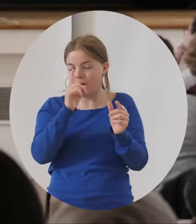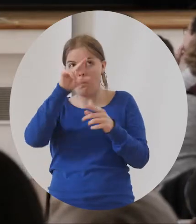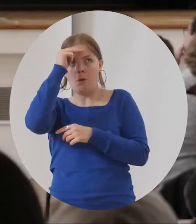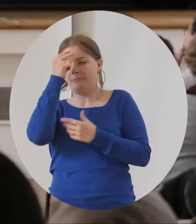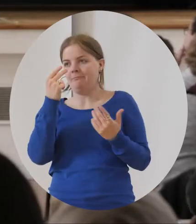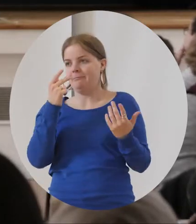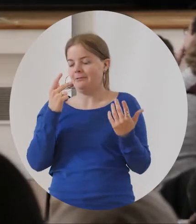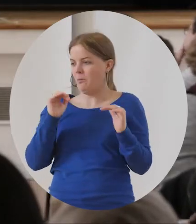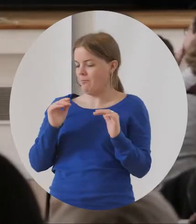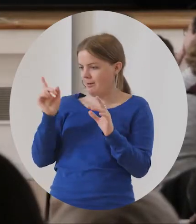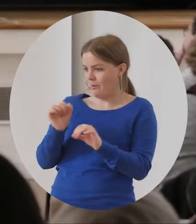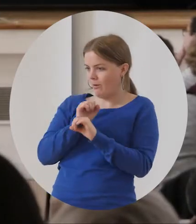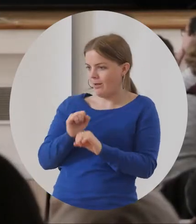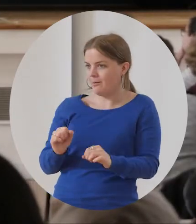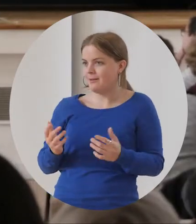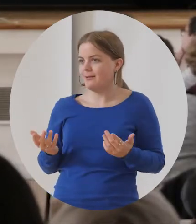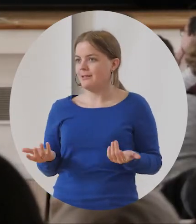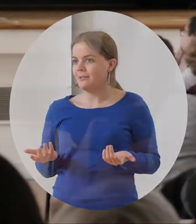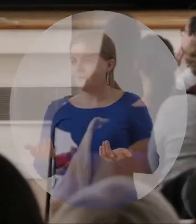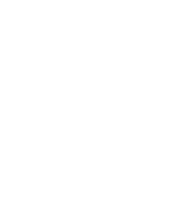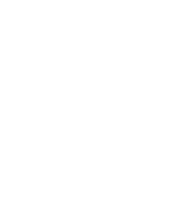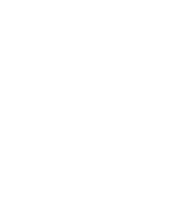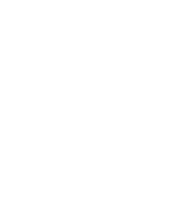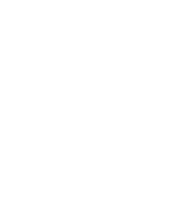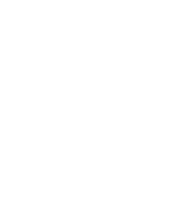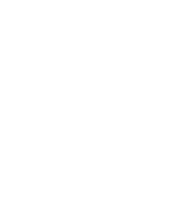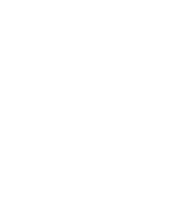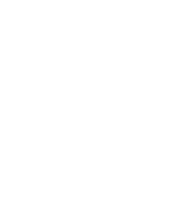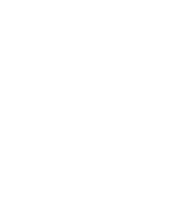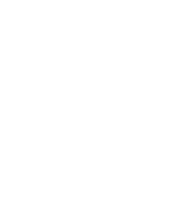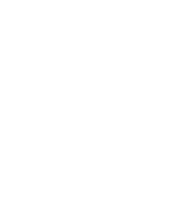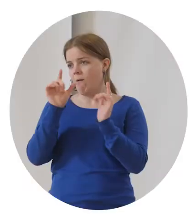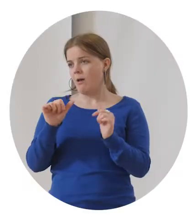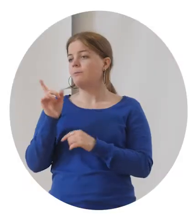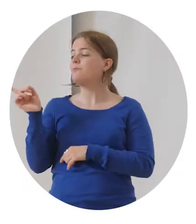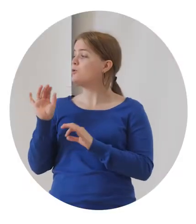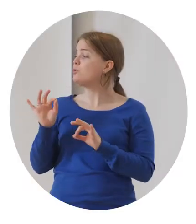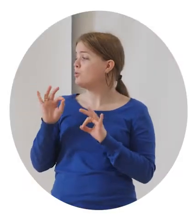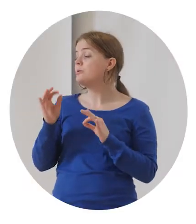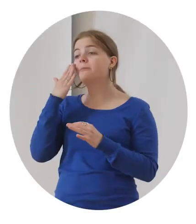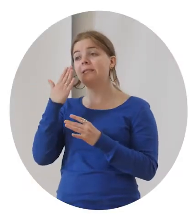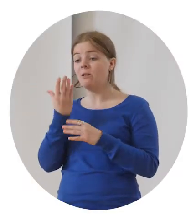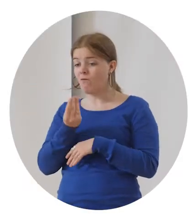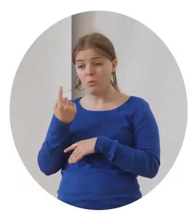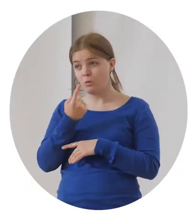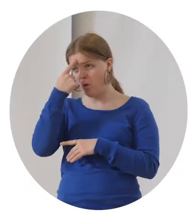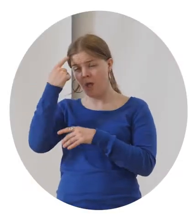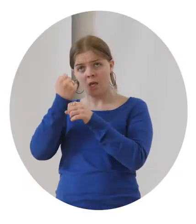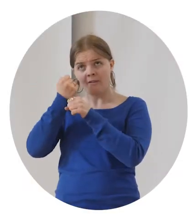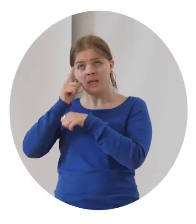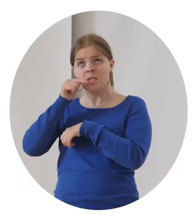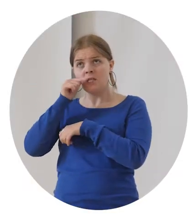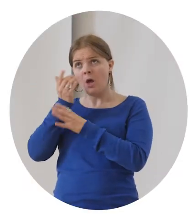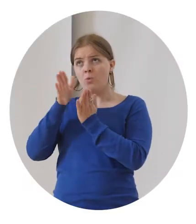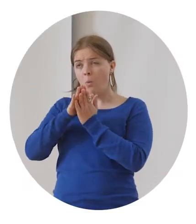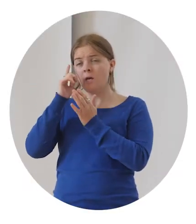quand même étonnant, hein, c'est quand même époustouflant. Hein. Alors, un enfant qui est en permanence en double tâche, il faut qu'on lui propose